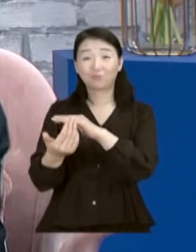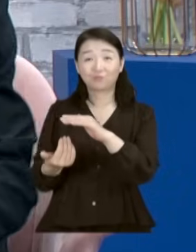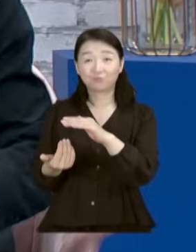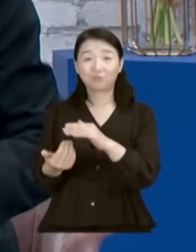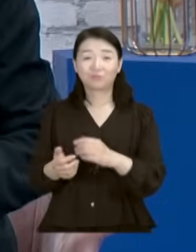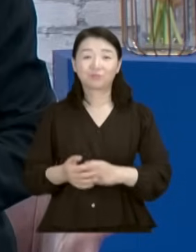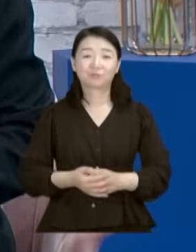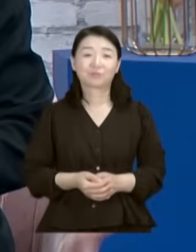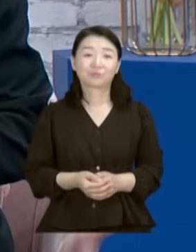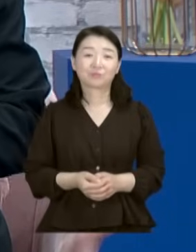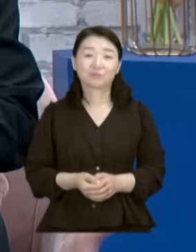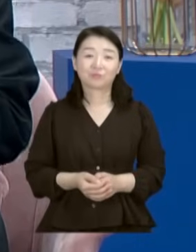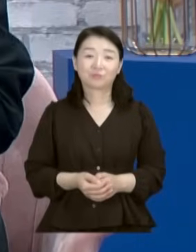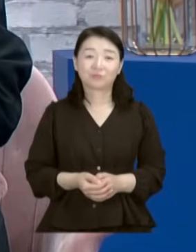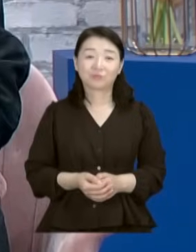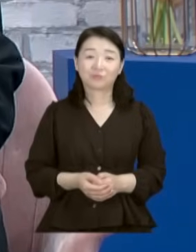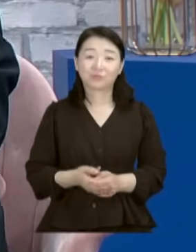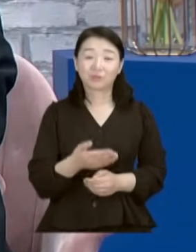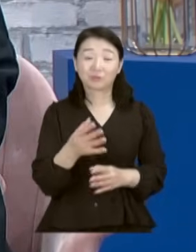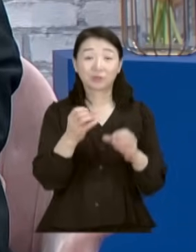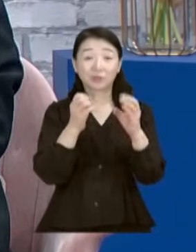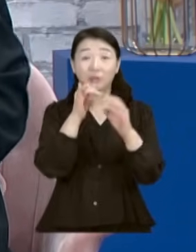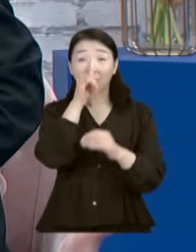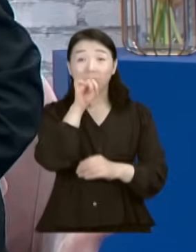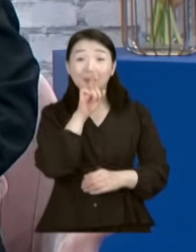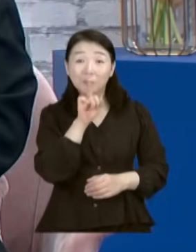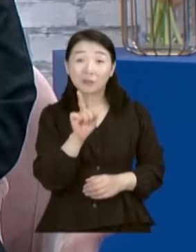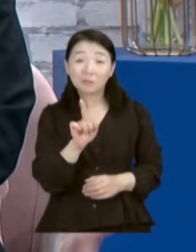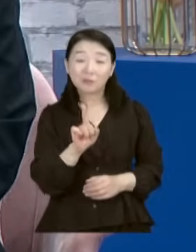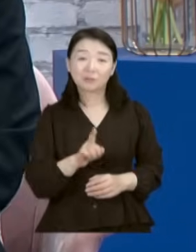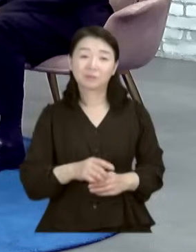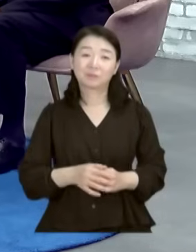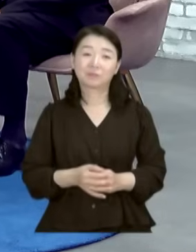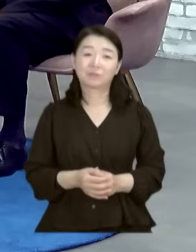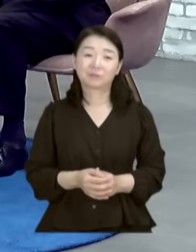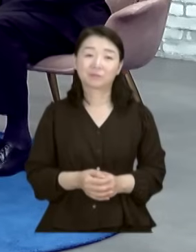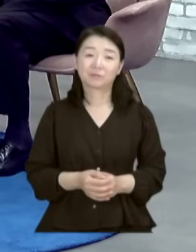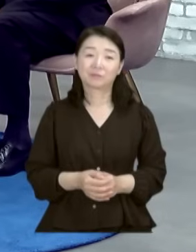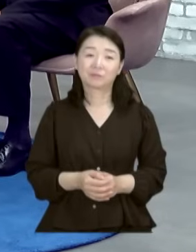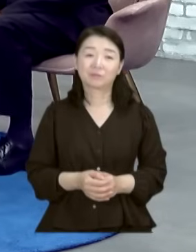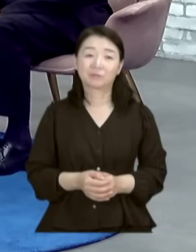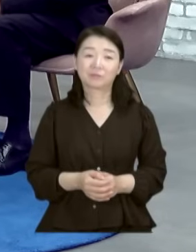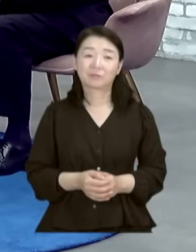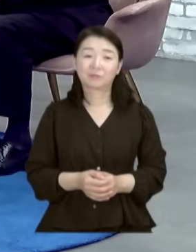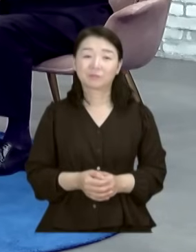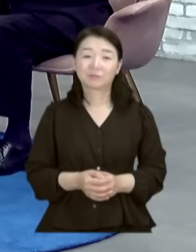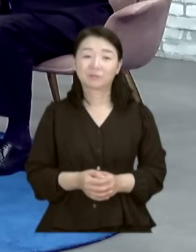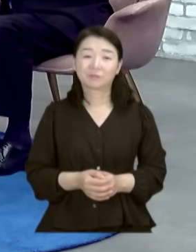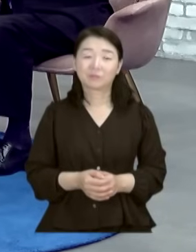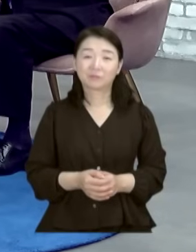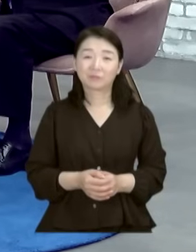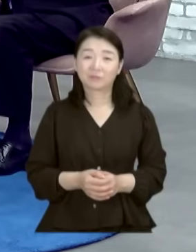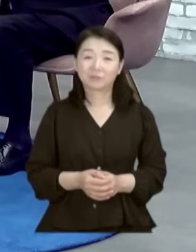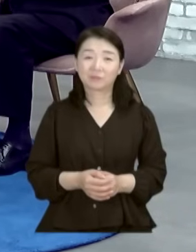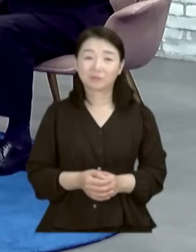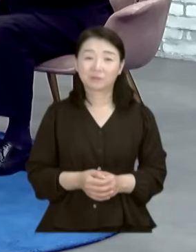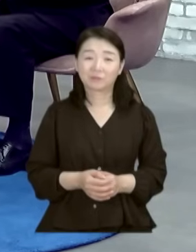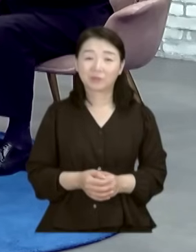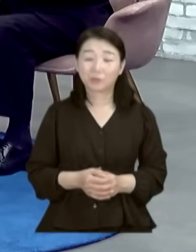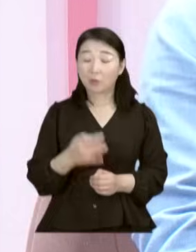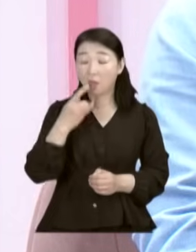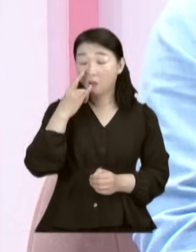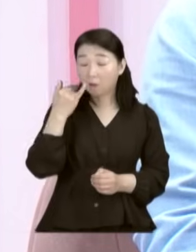우리 김정아 사모님하고 나눴던 대화가 있다 그래요 그 거의 호스피스 병동에 누워 계실